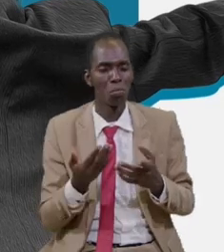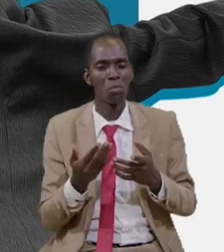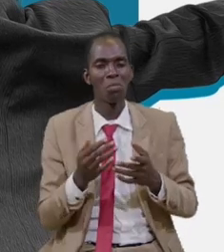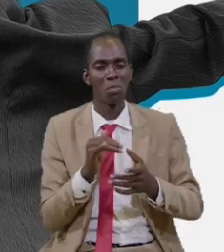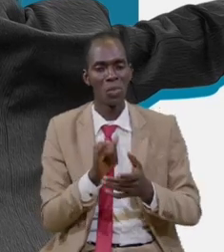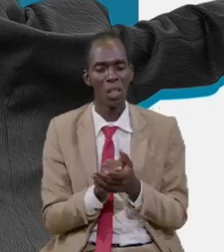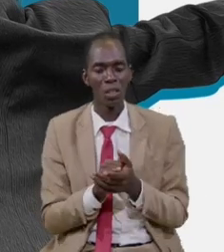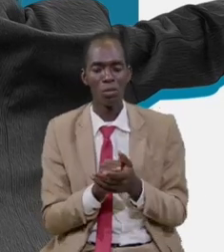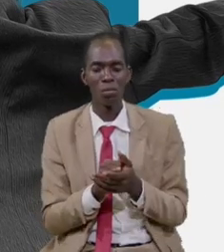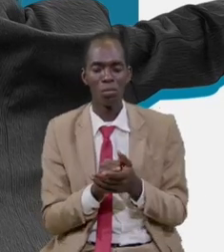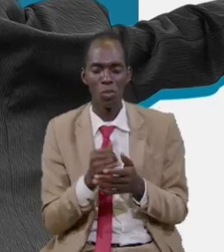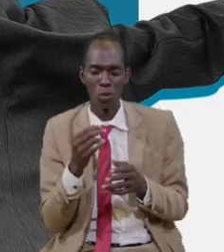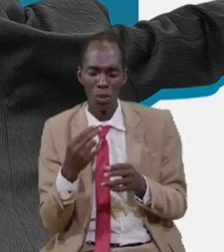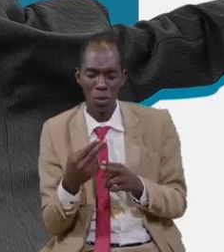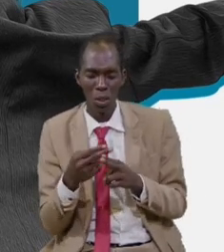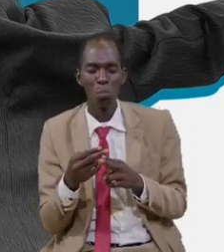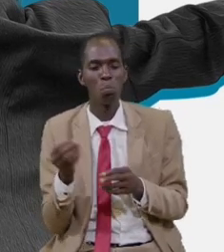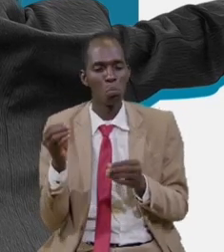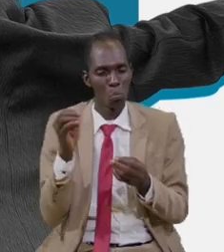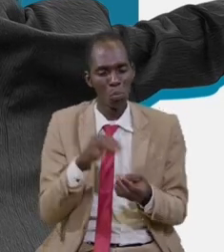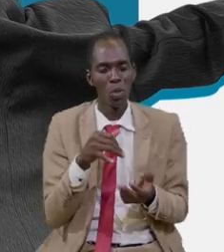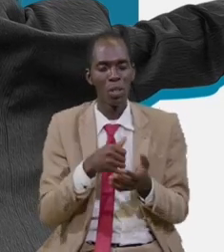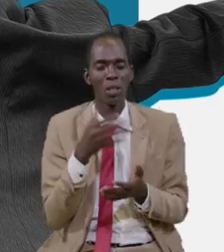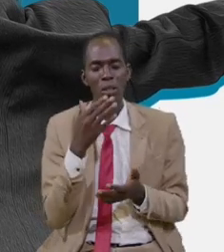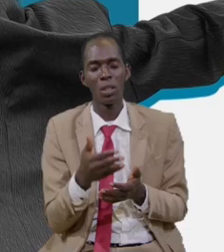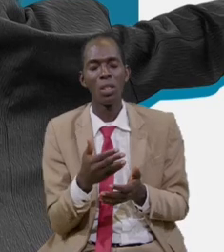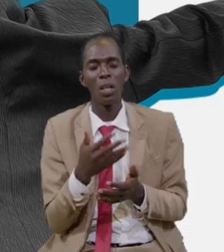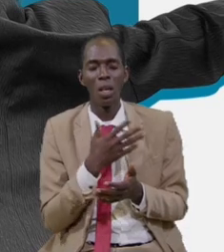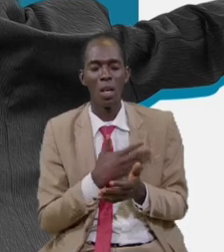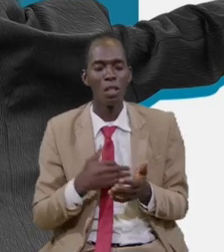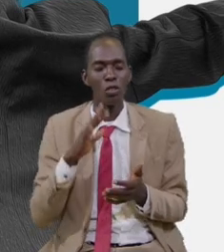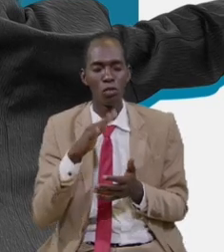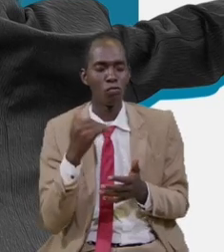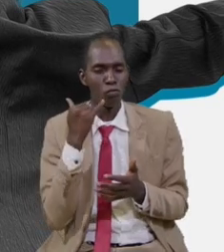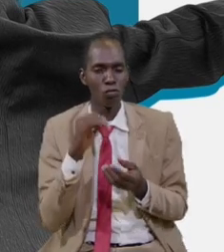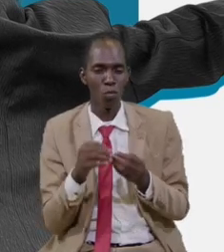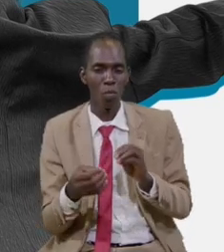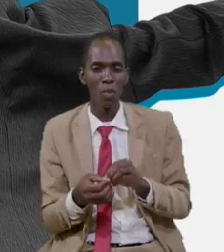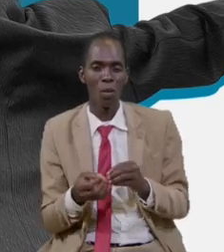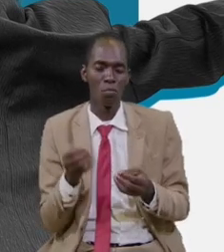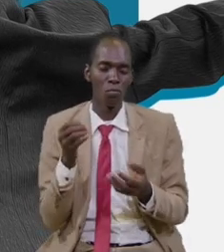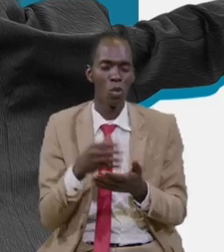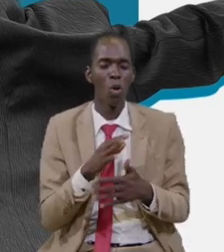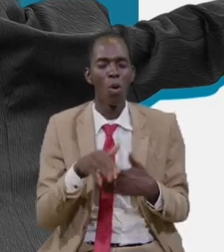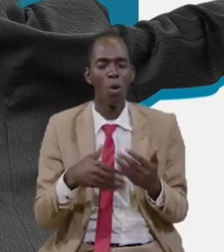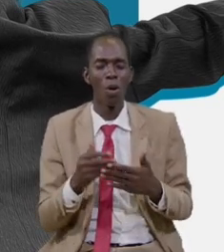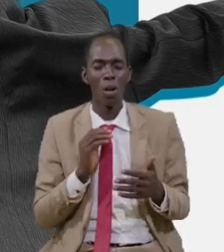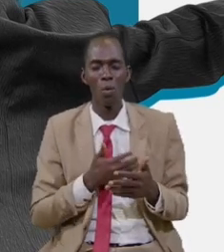Et donnez vos informations, vos numéros corrects.